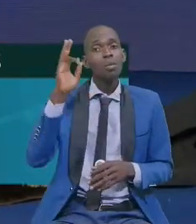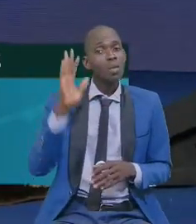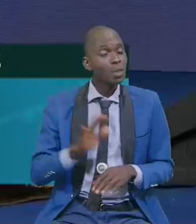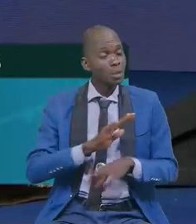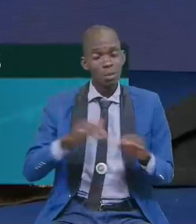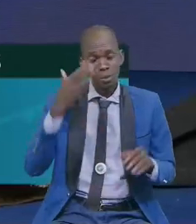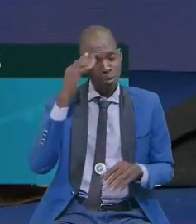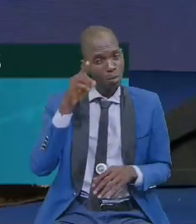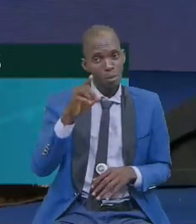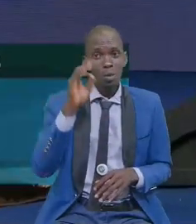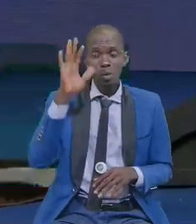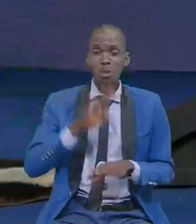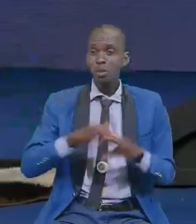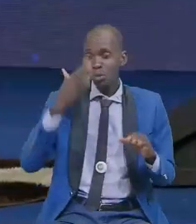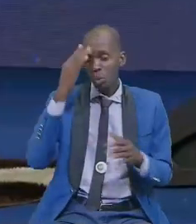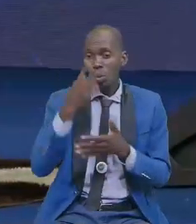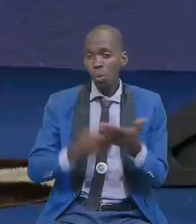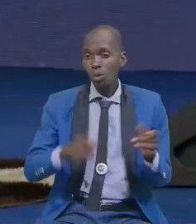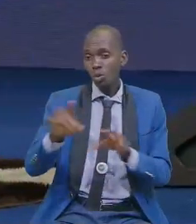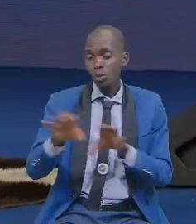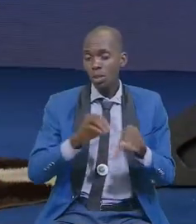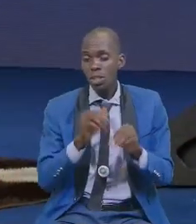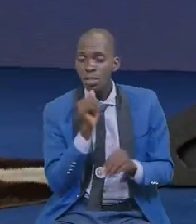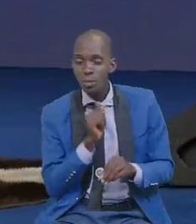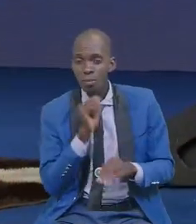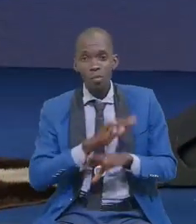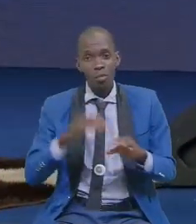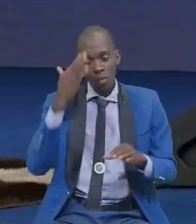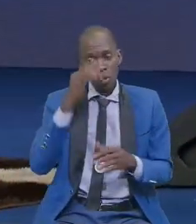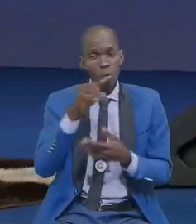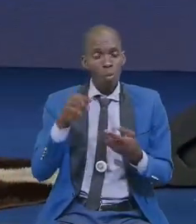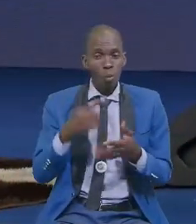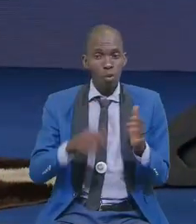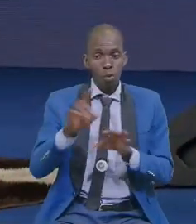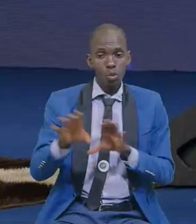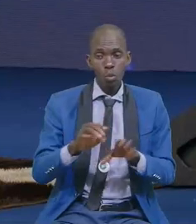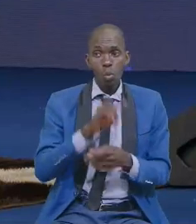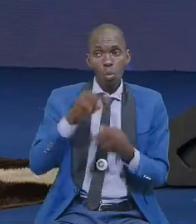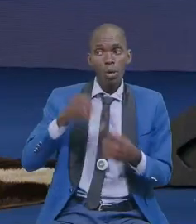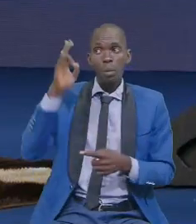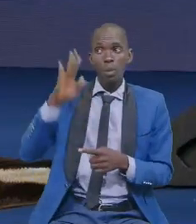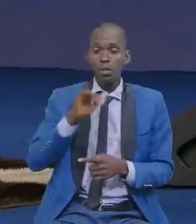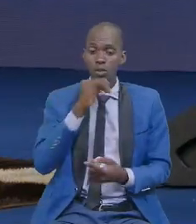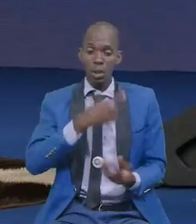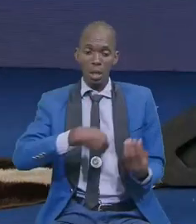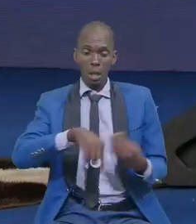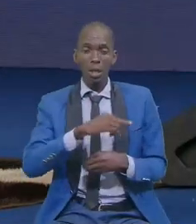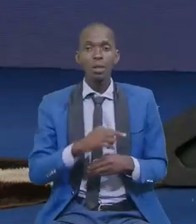Ton pasteur ne sait même pas, ne te connaît pas. Il ne sait pas ce que tu fais dans les ténèbres. Il ne sait pas ce qu'il fait, que tu fais quand il n'est pas